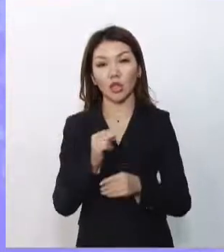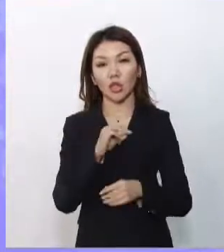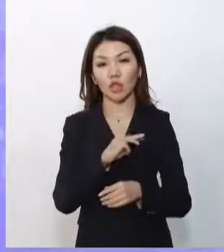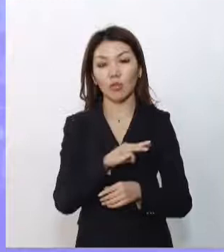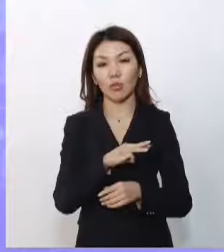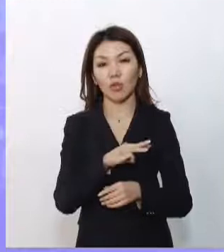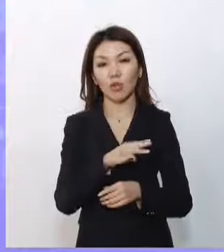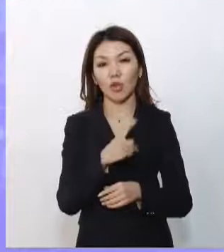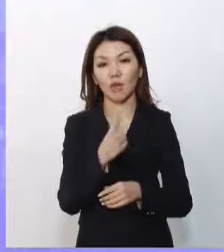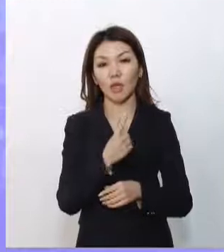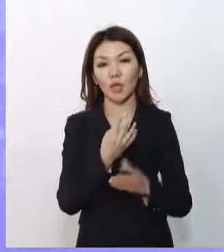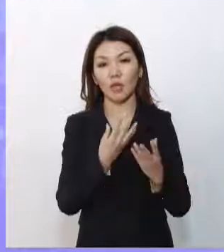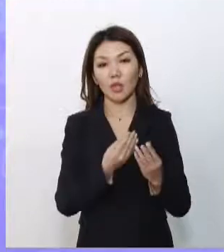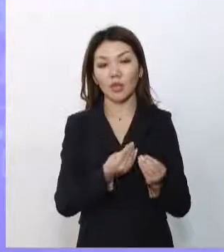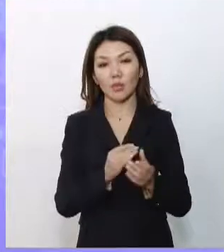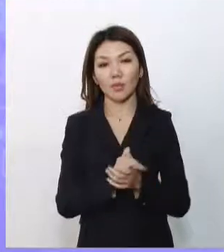первый?